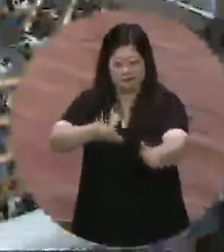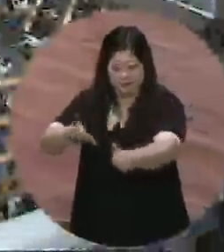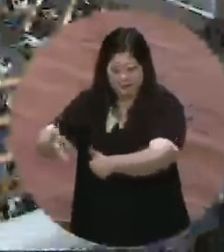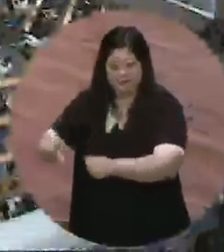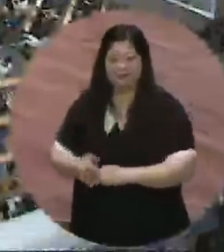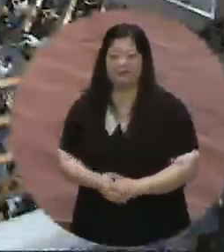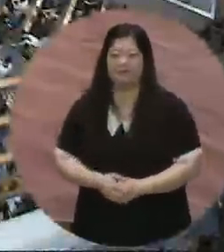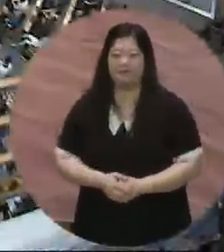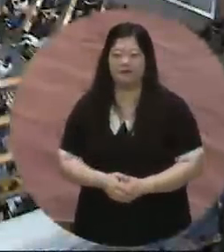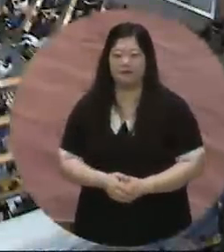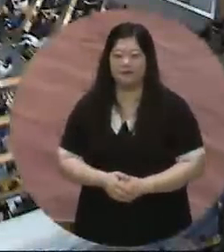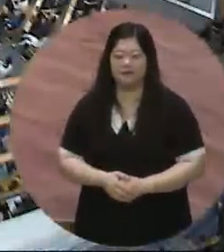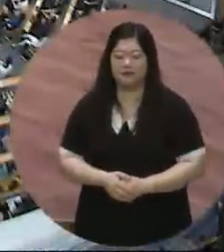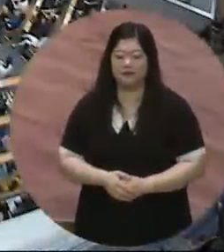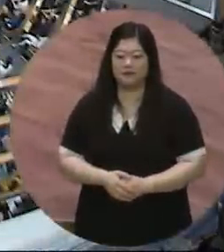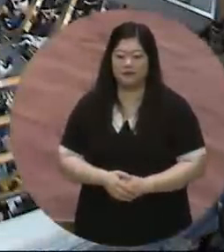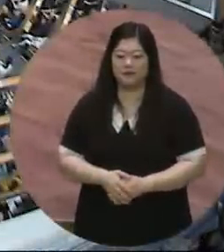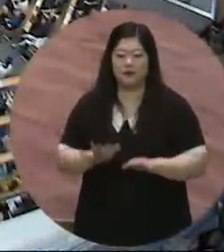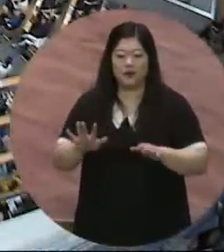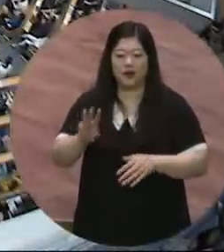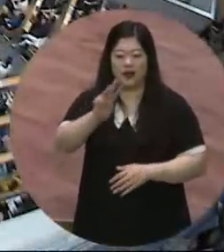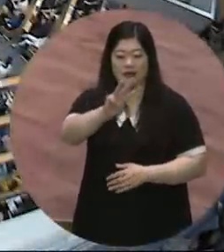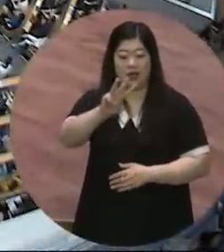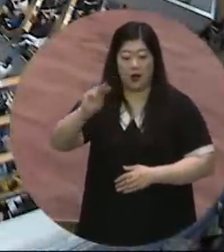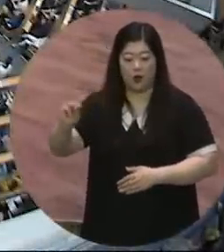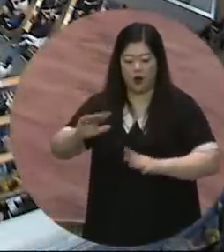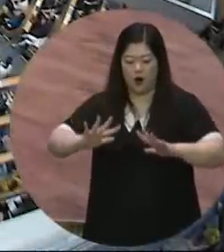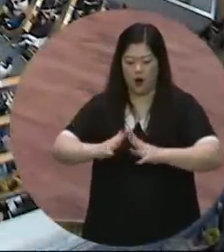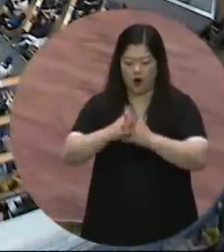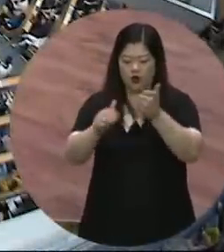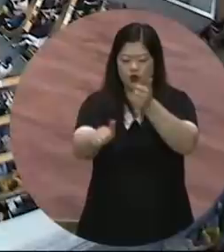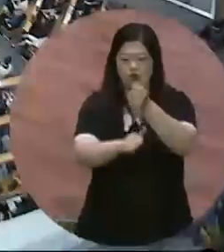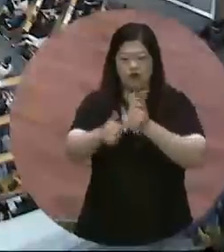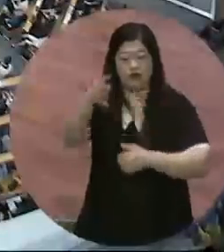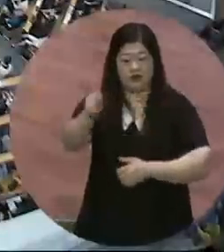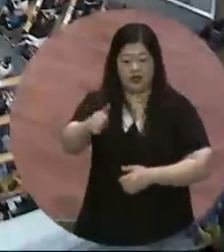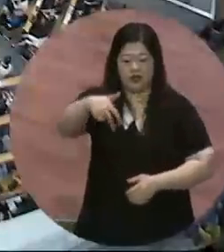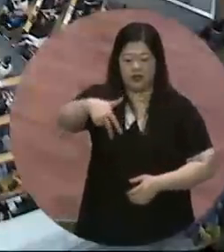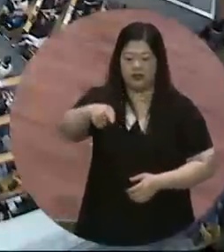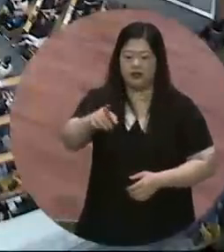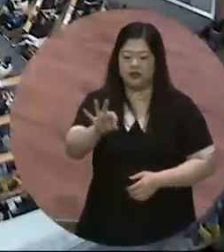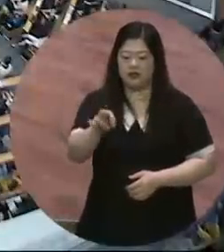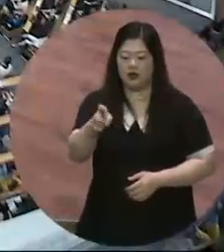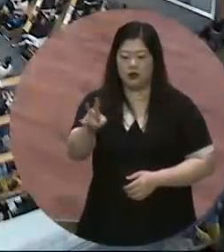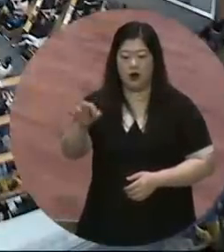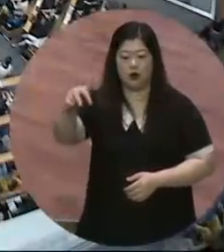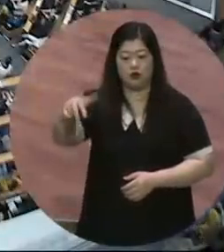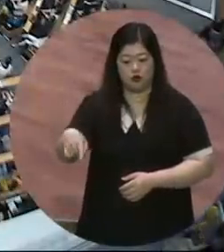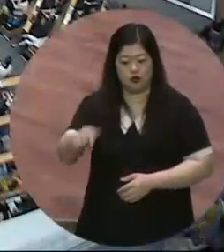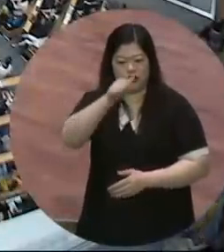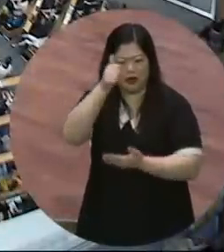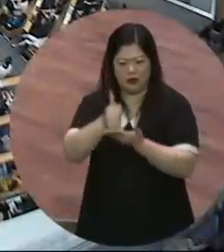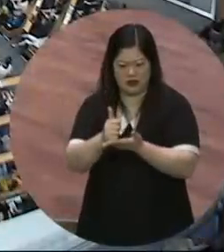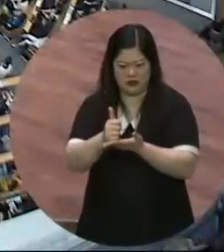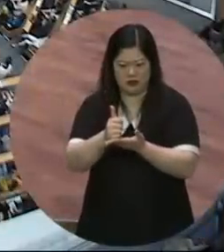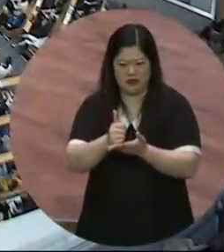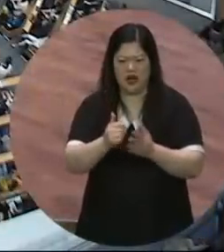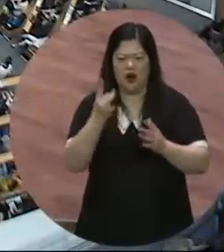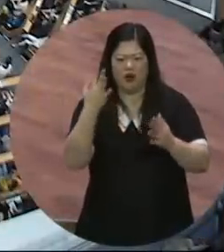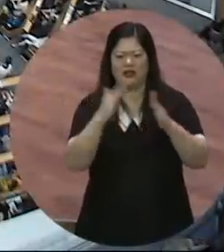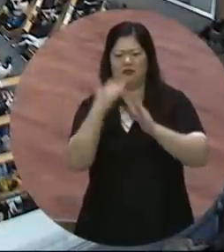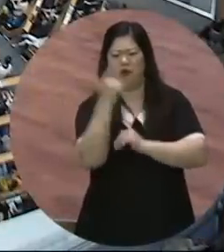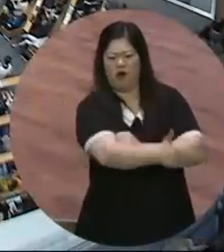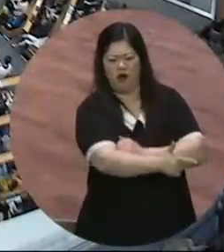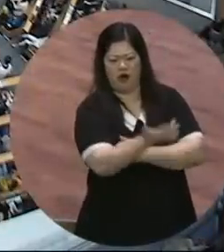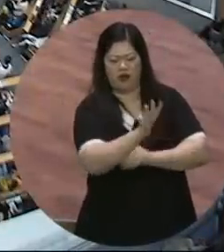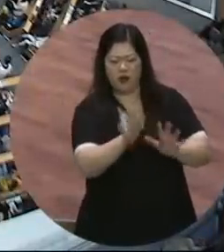바랍니다. 우리 예원교회 건축위원장 하셨던 우리 정명주 장로님 부부 오늘 본 예배 참석하셨습니다. 우리 일어날 때 큰